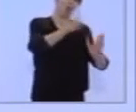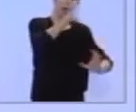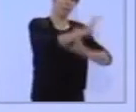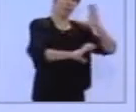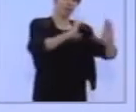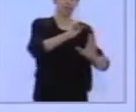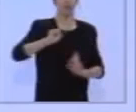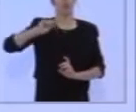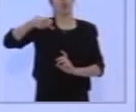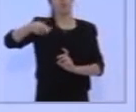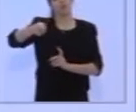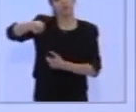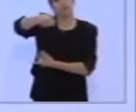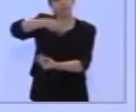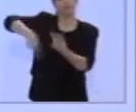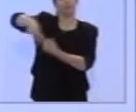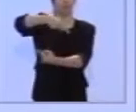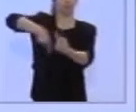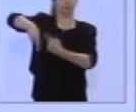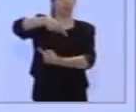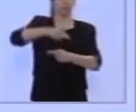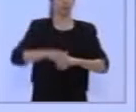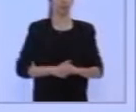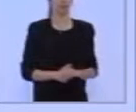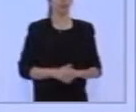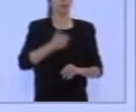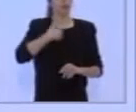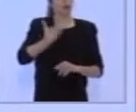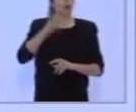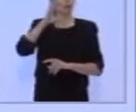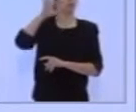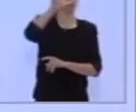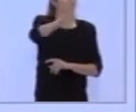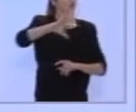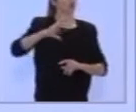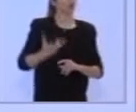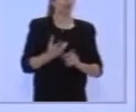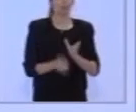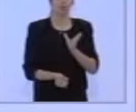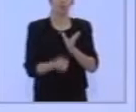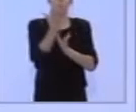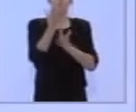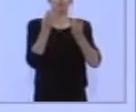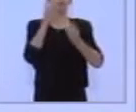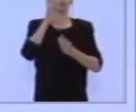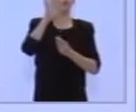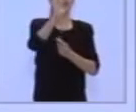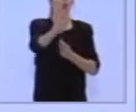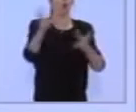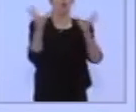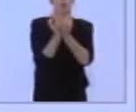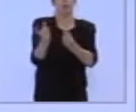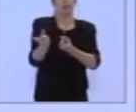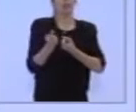ρευστότητα. Στοχεύουμε να διαμορφώσουμε ένα σύγχρονο και αποδοτικότερο φορολογικό πλαίσιο κινήτρων που θα προσελκύει